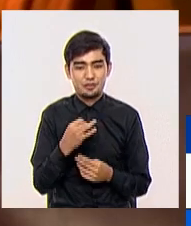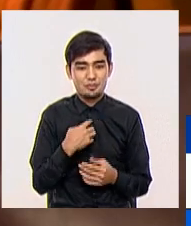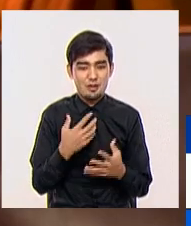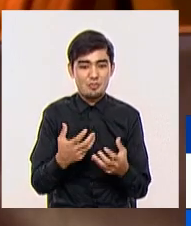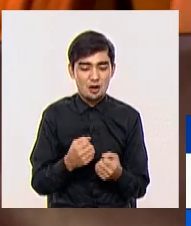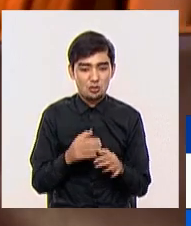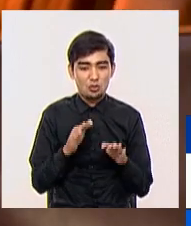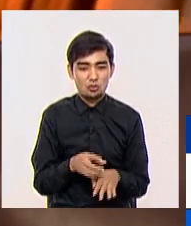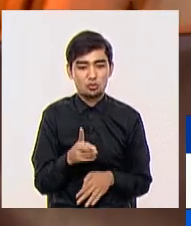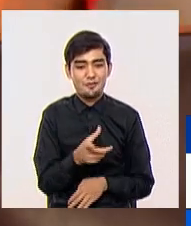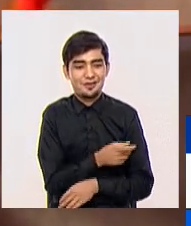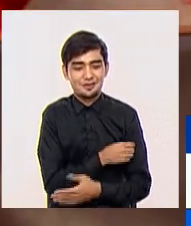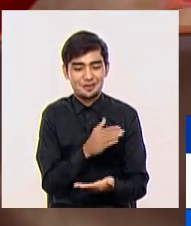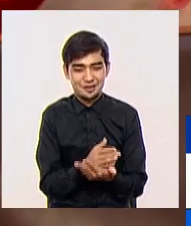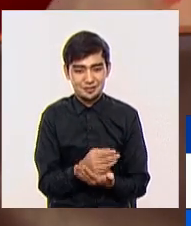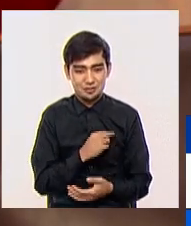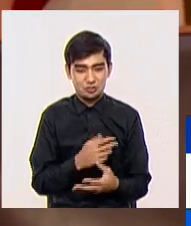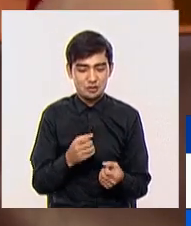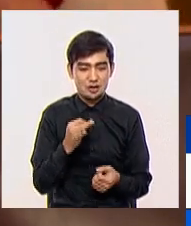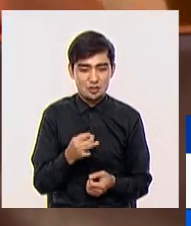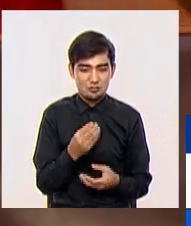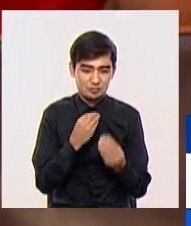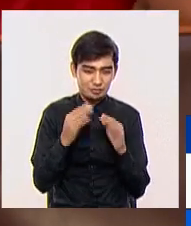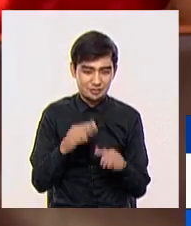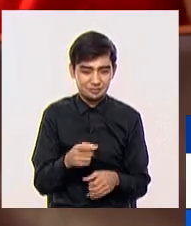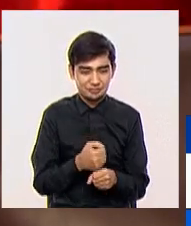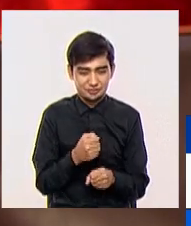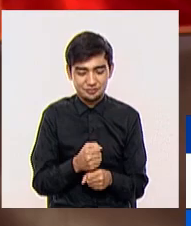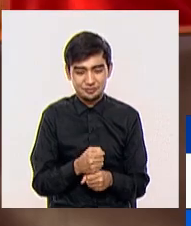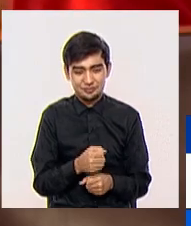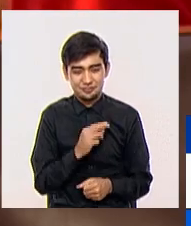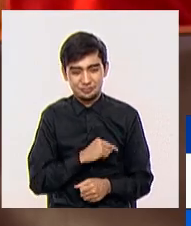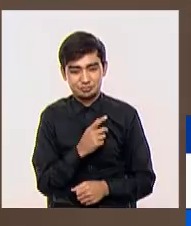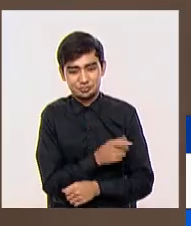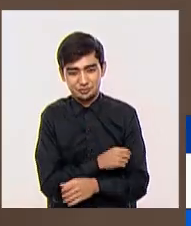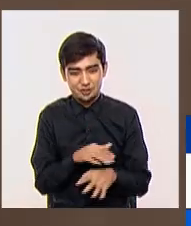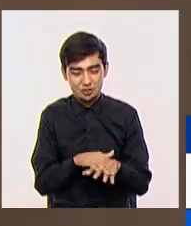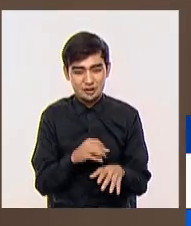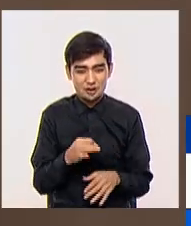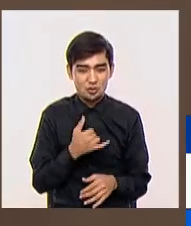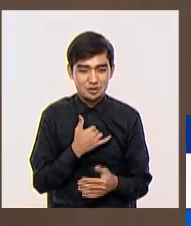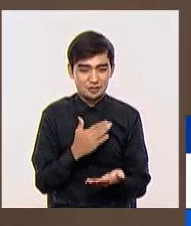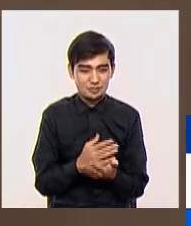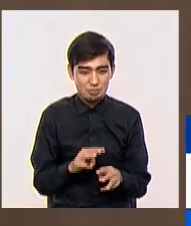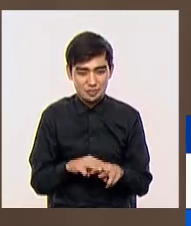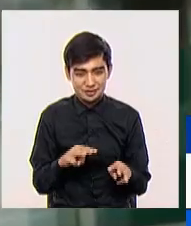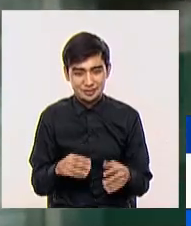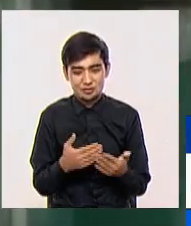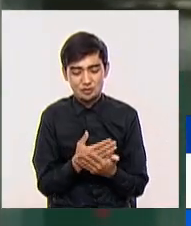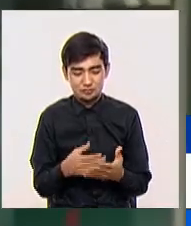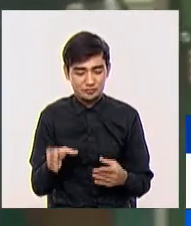брать только вакцинированных. Но я считаю, что не общепит должен заниматься агитацией, вакцинацией населения. У нас есть целое министерство